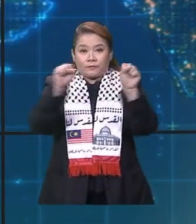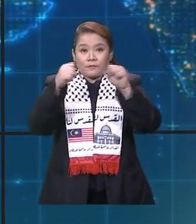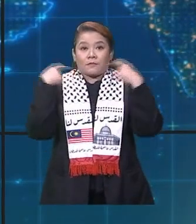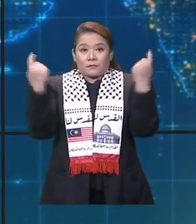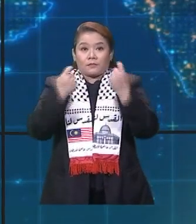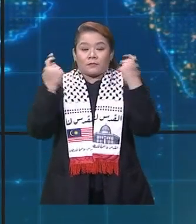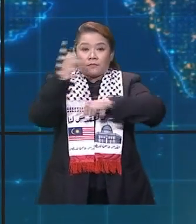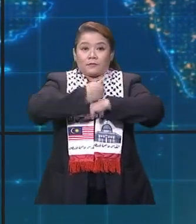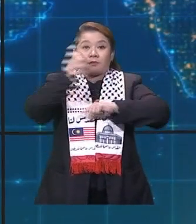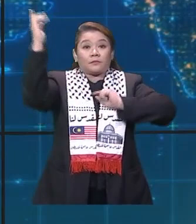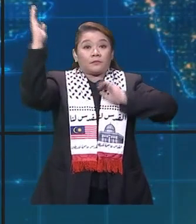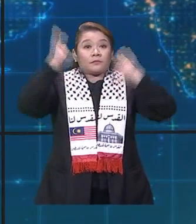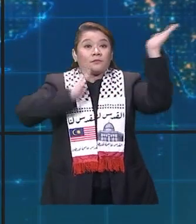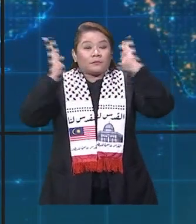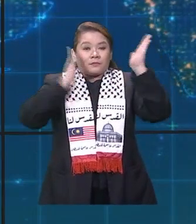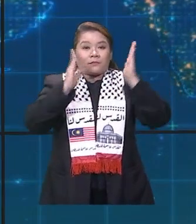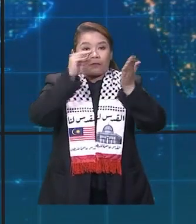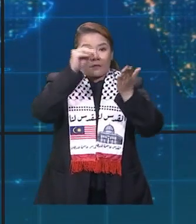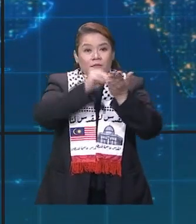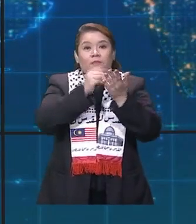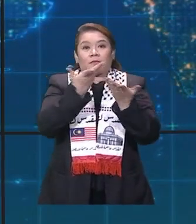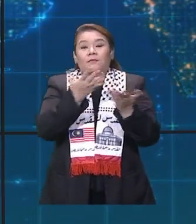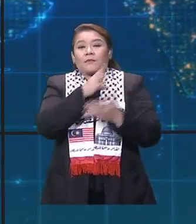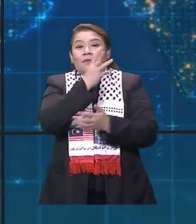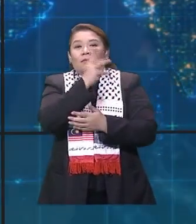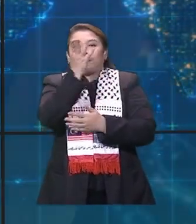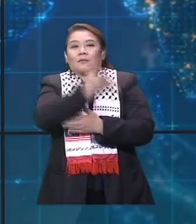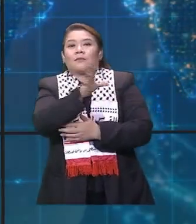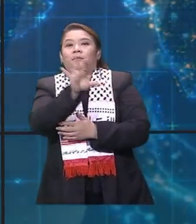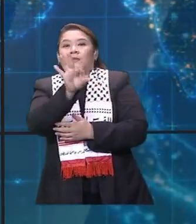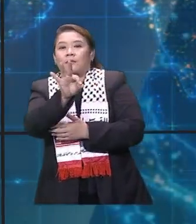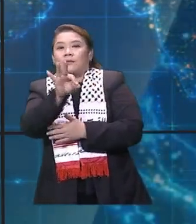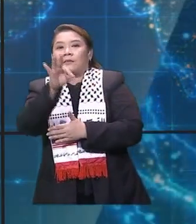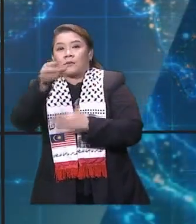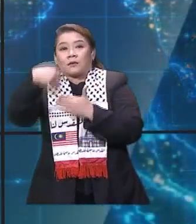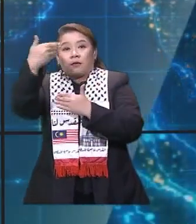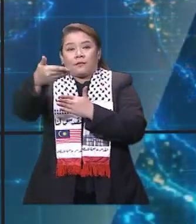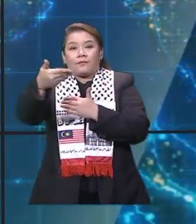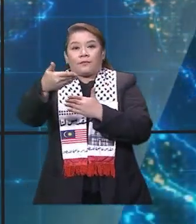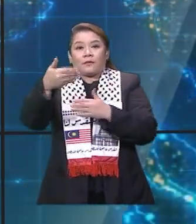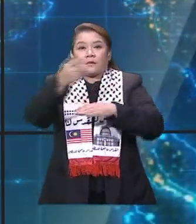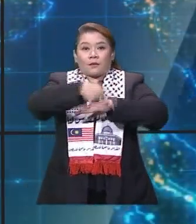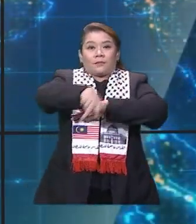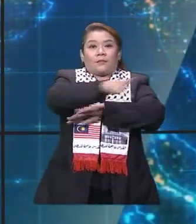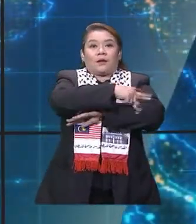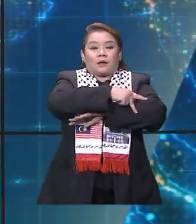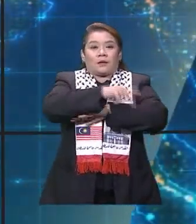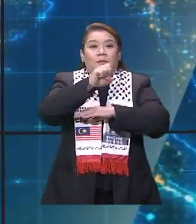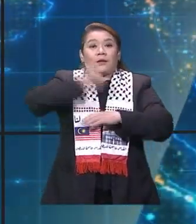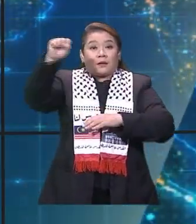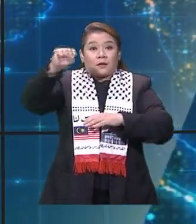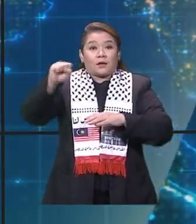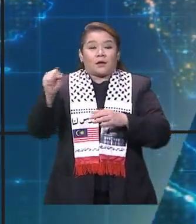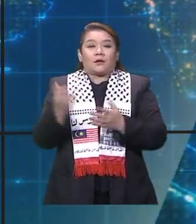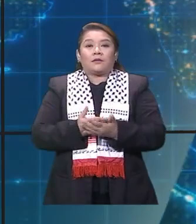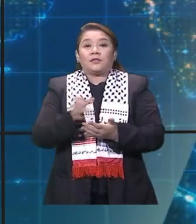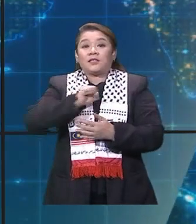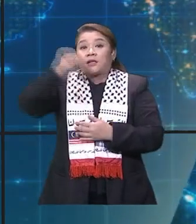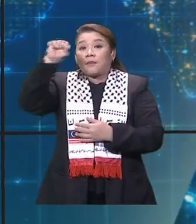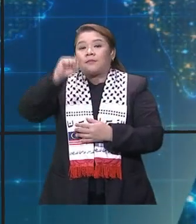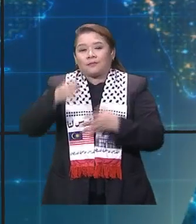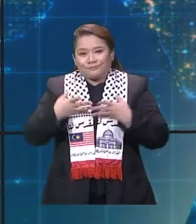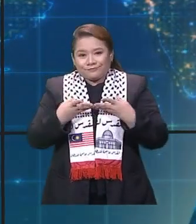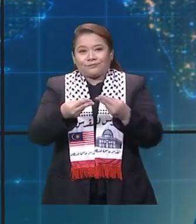Persiapan sambutan Hari Malaysia yang akan berlangsung pada 16 September depan di Padang Merdeka, Kota Kinabalu, Sabah berjalan lancar.